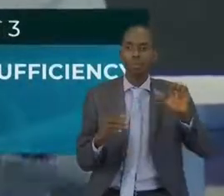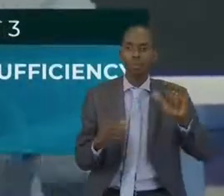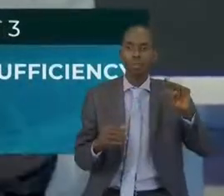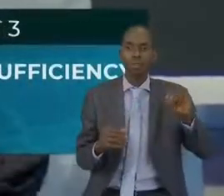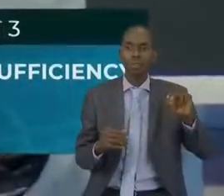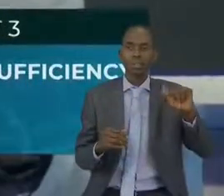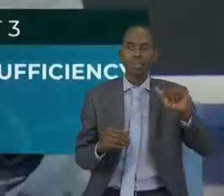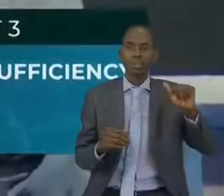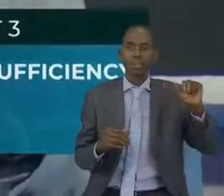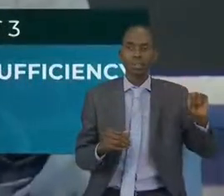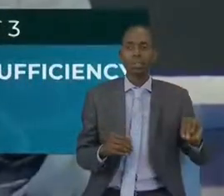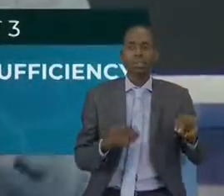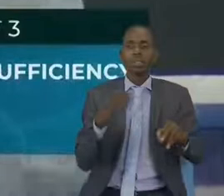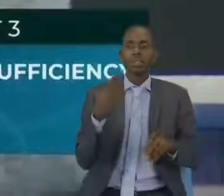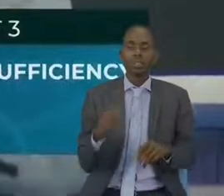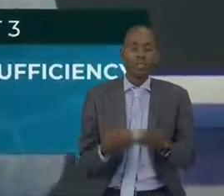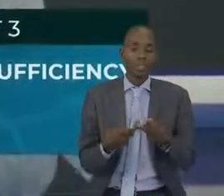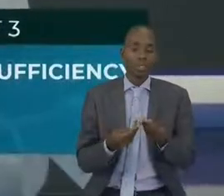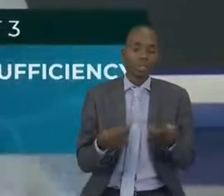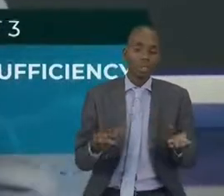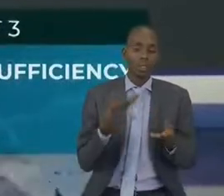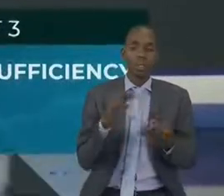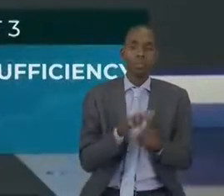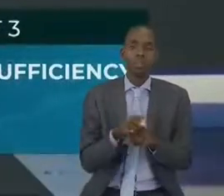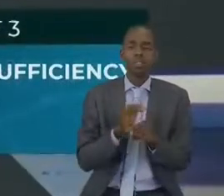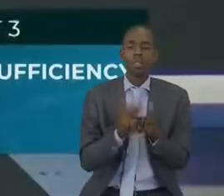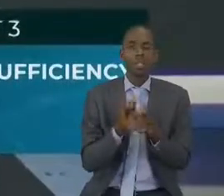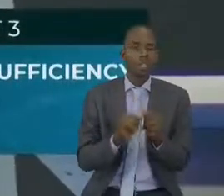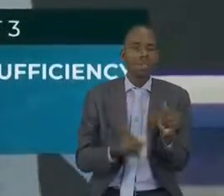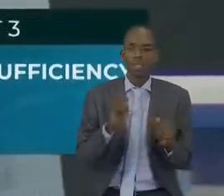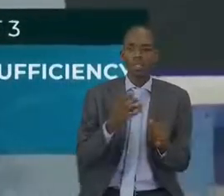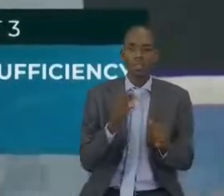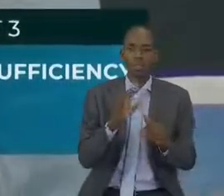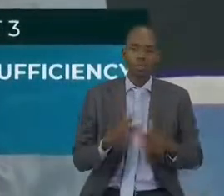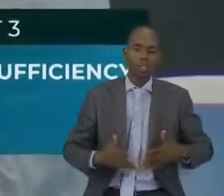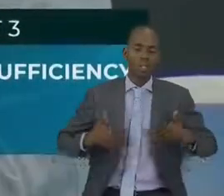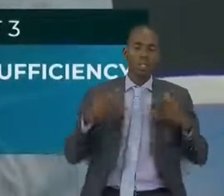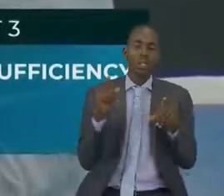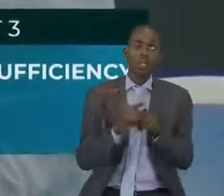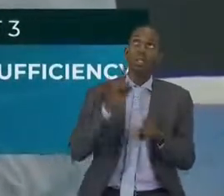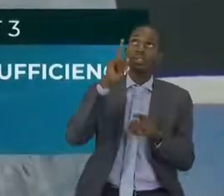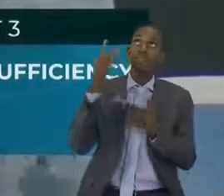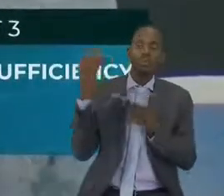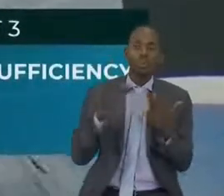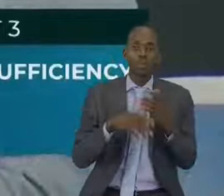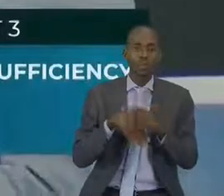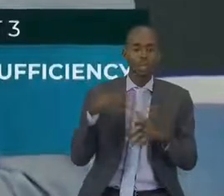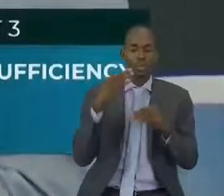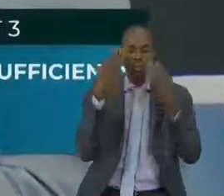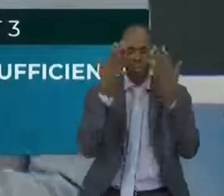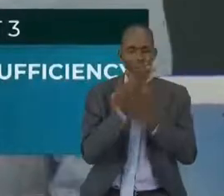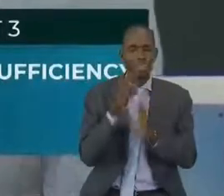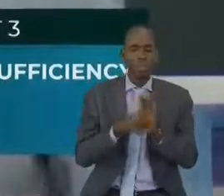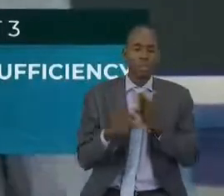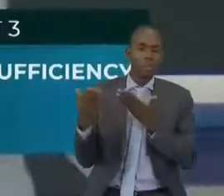Canaan de la suffisance. Tous les besoins de ta vie, comme il te fait sortir des ténèbres, comme il te conduit